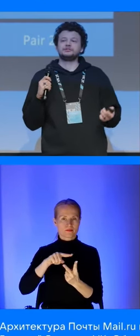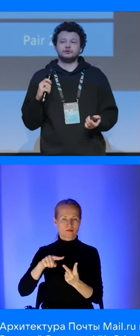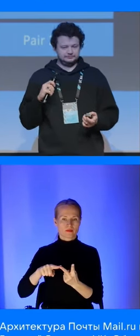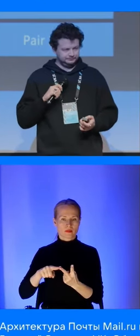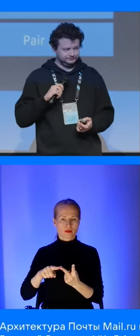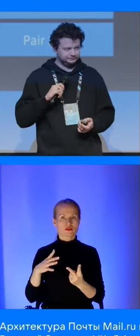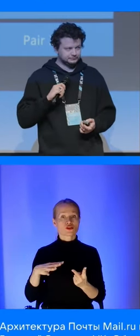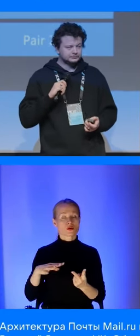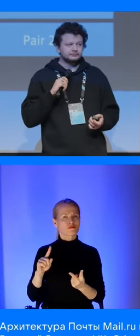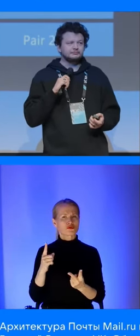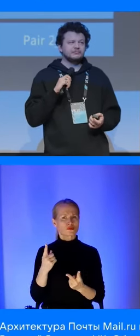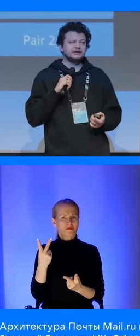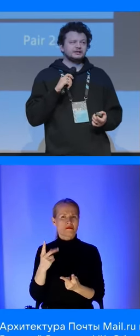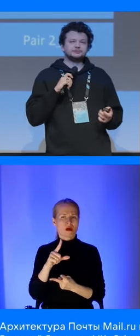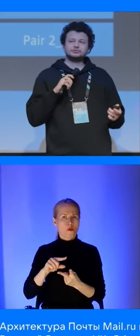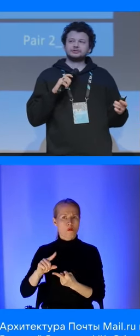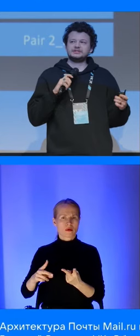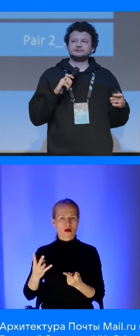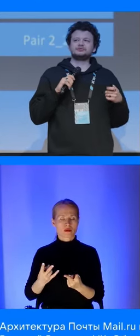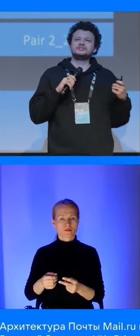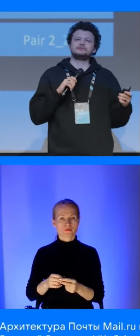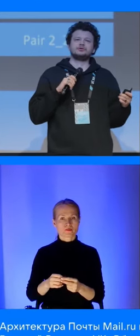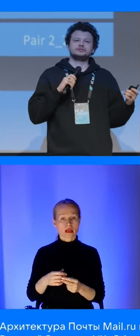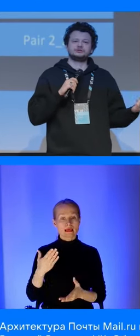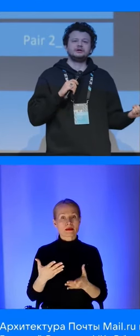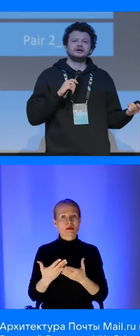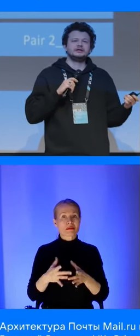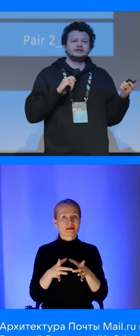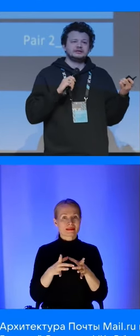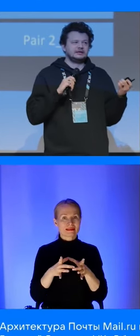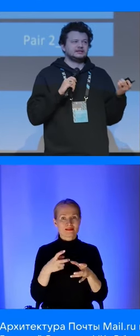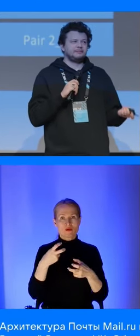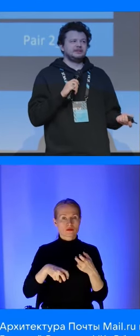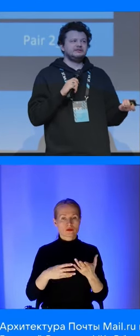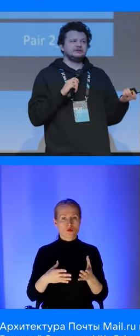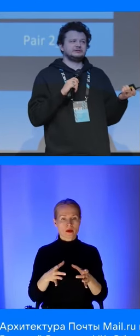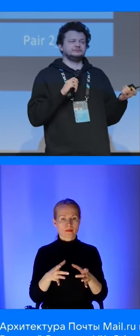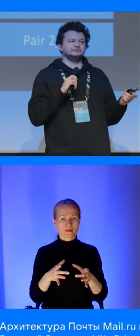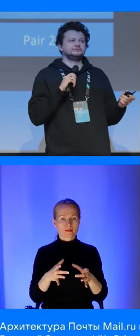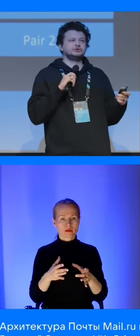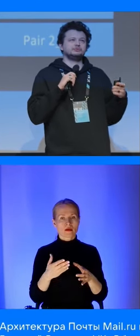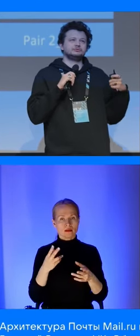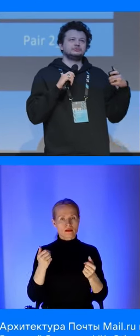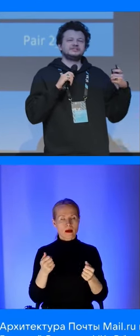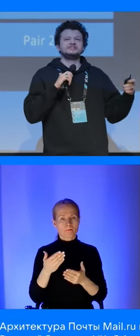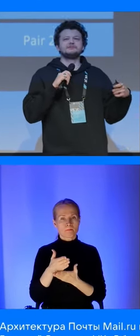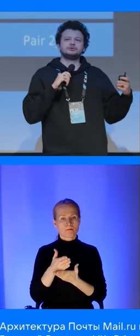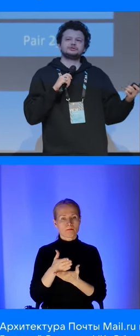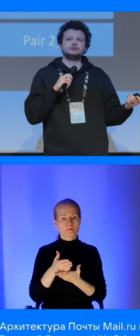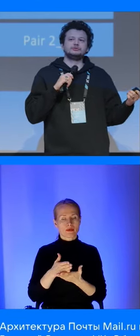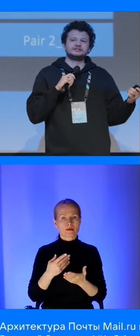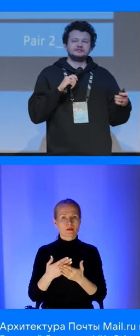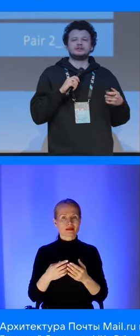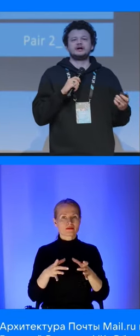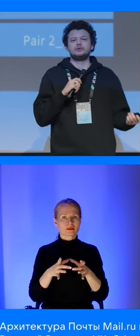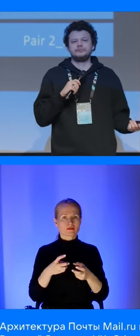Расскажу для чего. Дело в том, что если вдруг диск выходит из строя, да, половина, ну, если диск выходит из